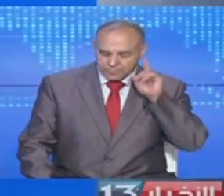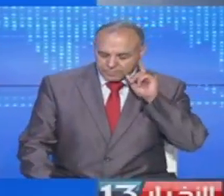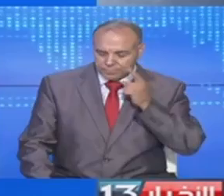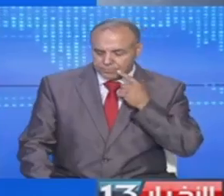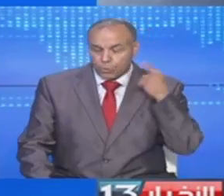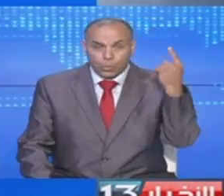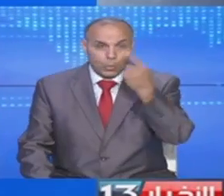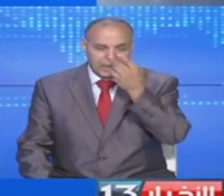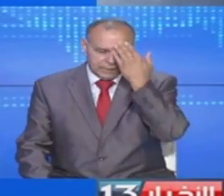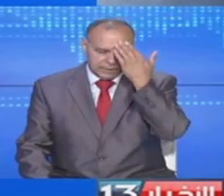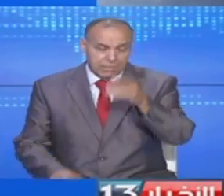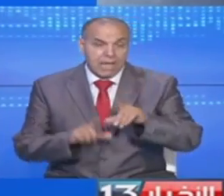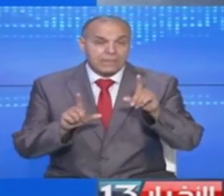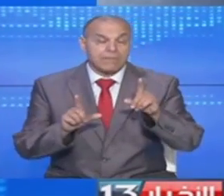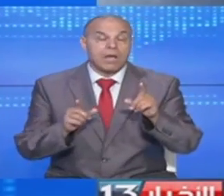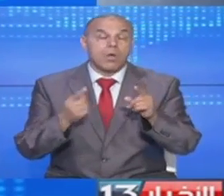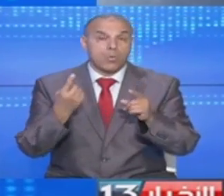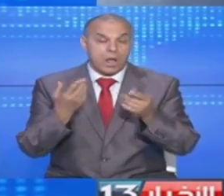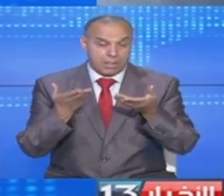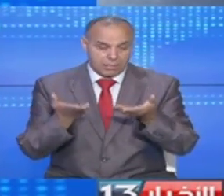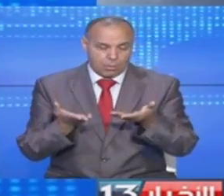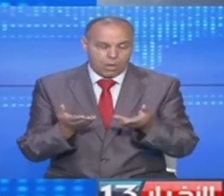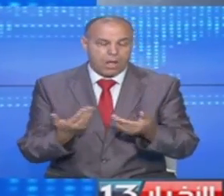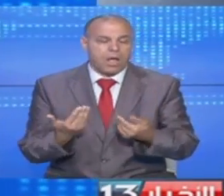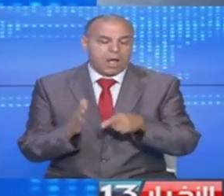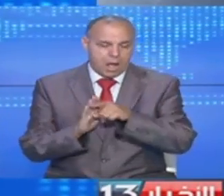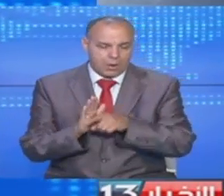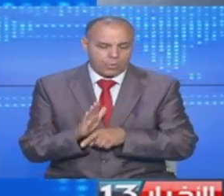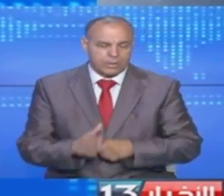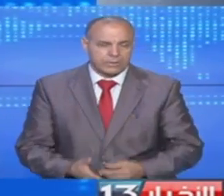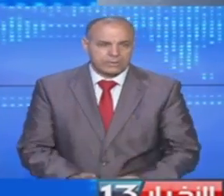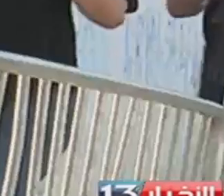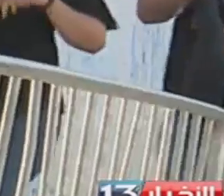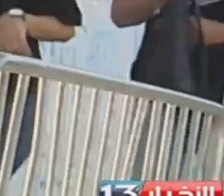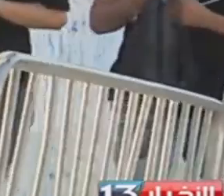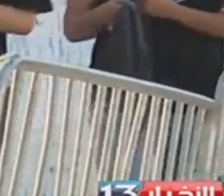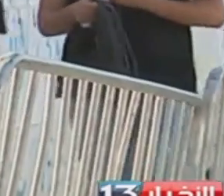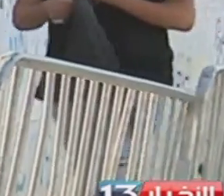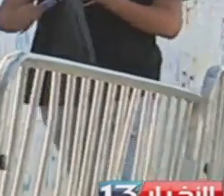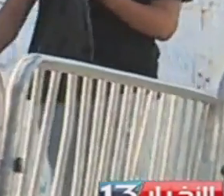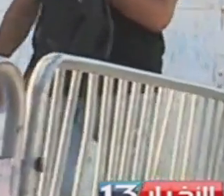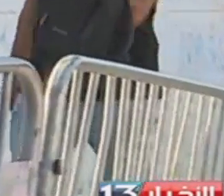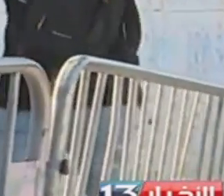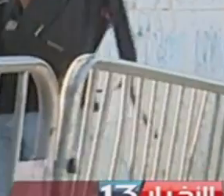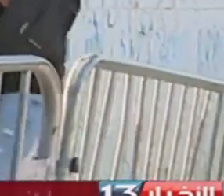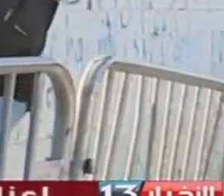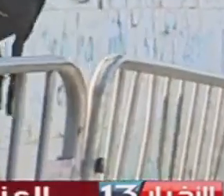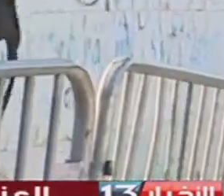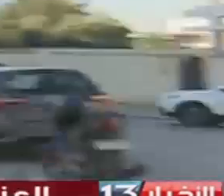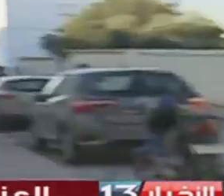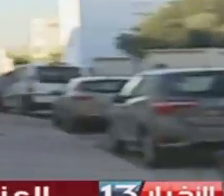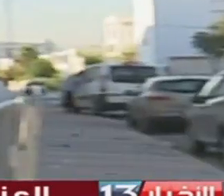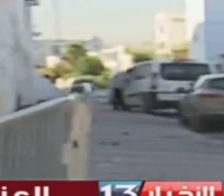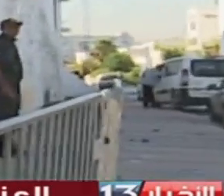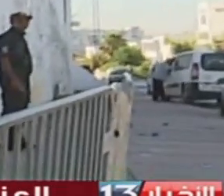نشرة الأخبار من التلفزة الوطنية التونسية نستهلها بالعناوين. أكثر من 41 ألف